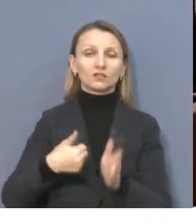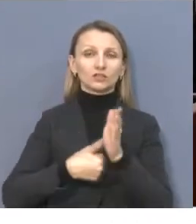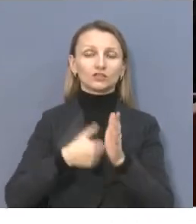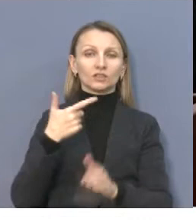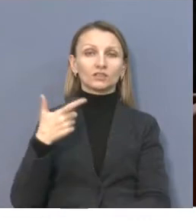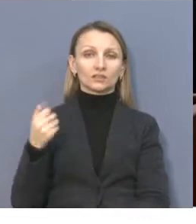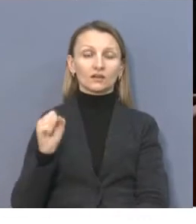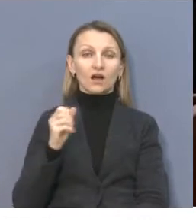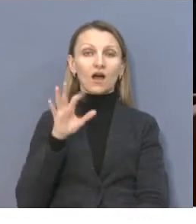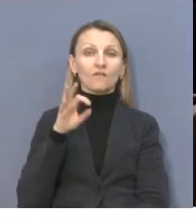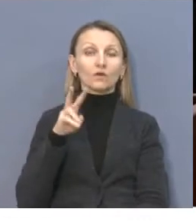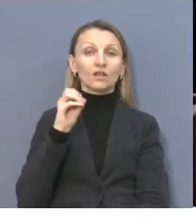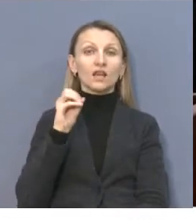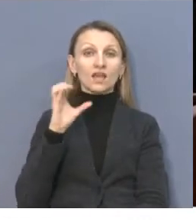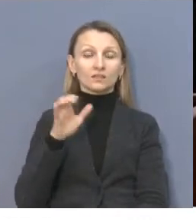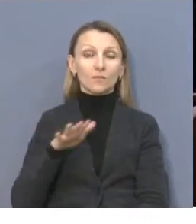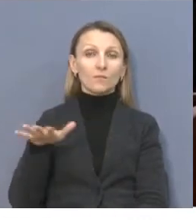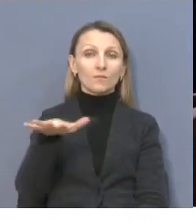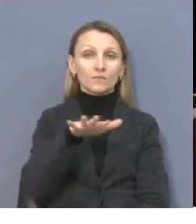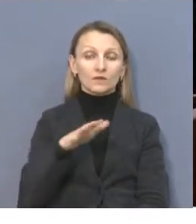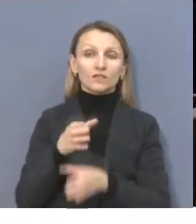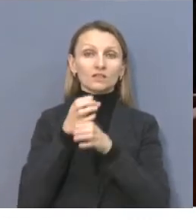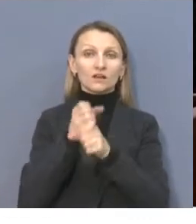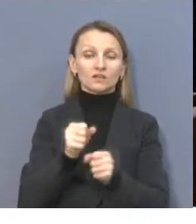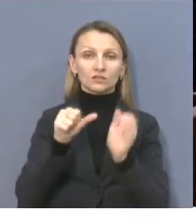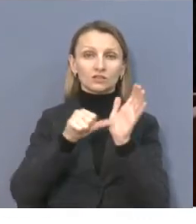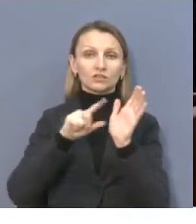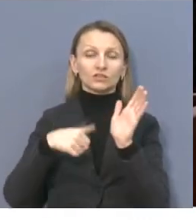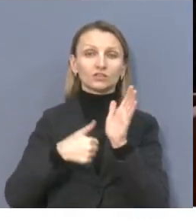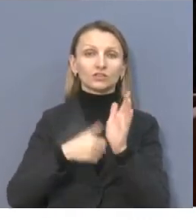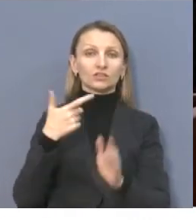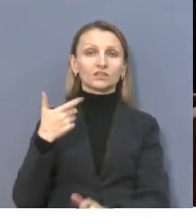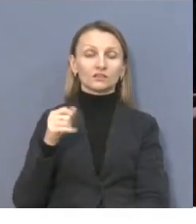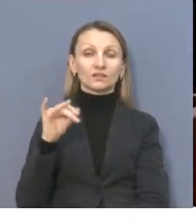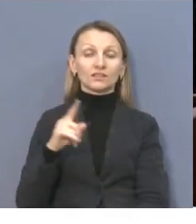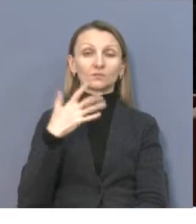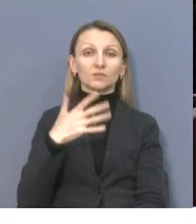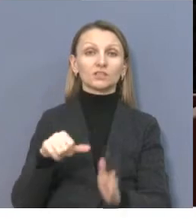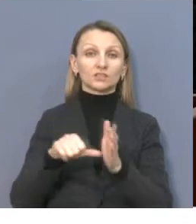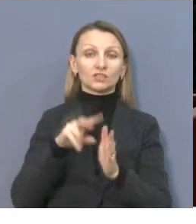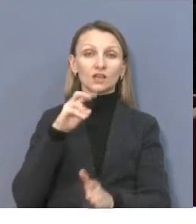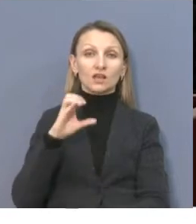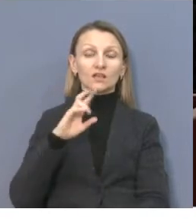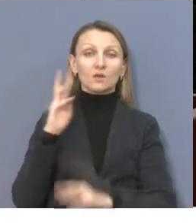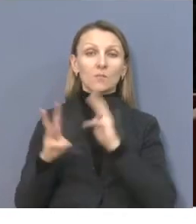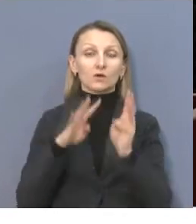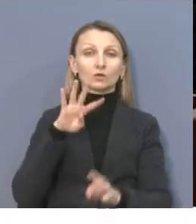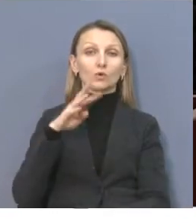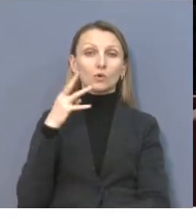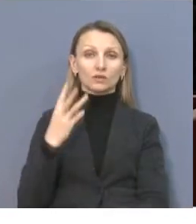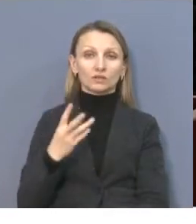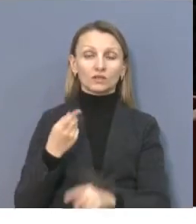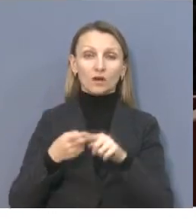вот лиса покрытой территории сократились на 6 и 6 гектаров из 56 лесных пожаров 43 по не